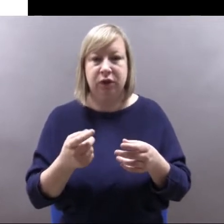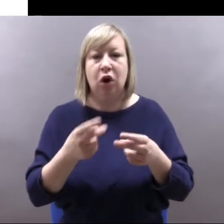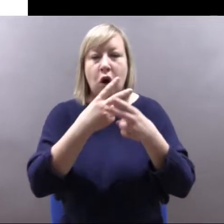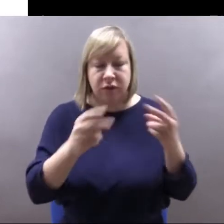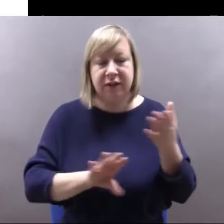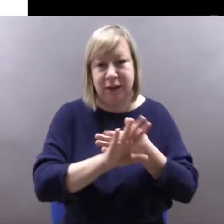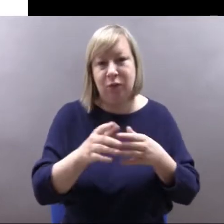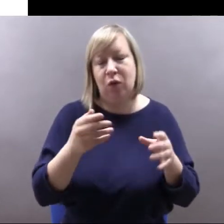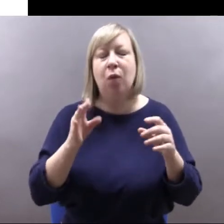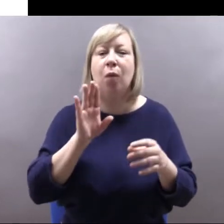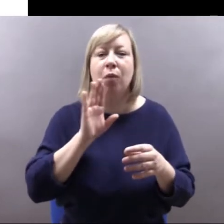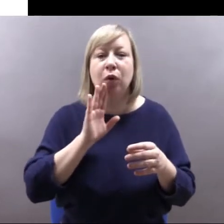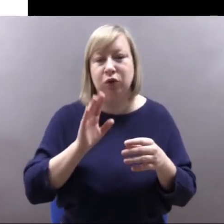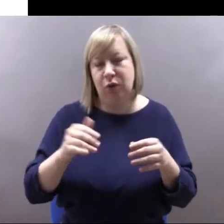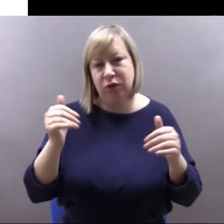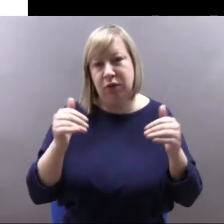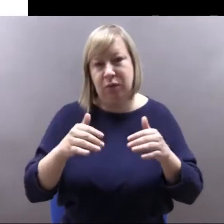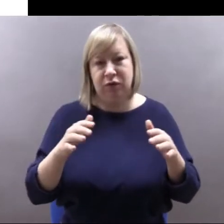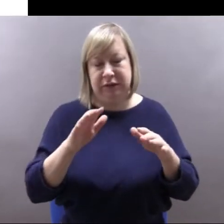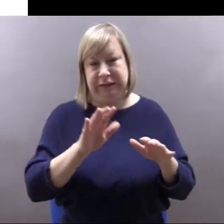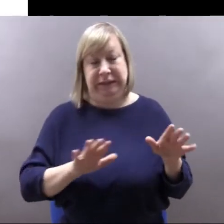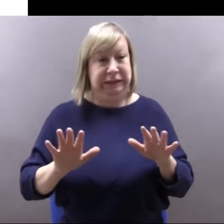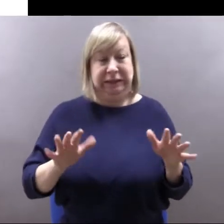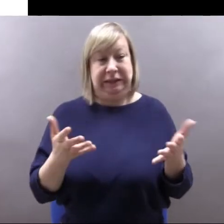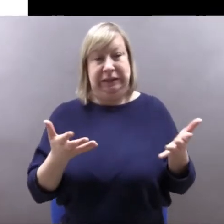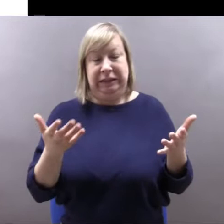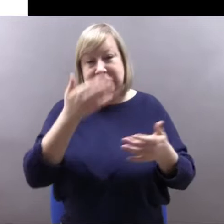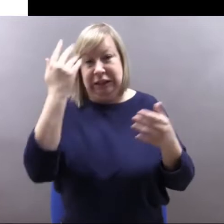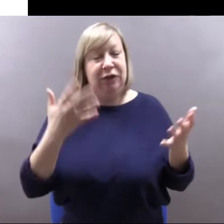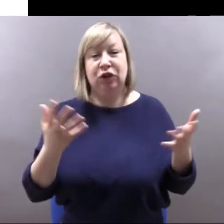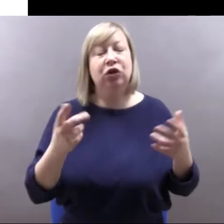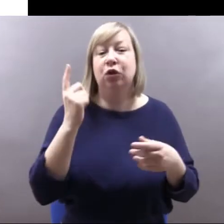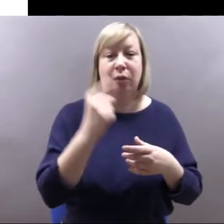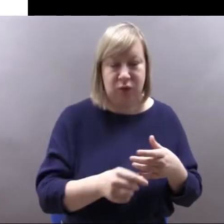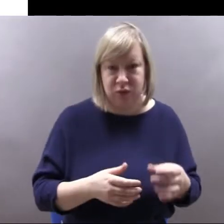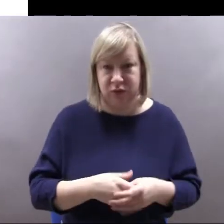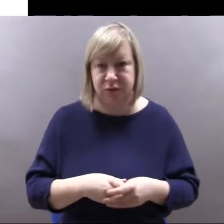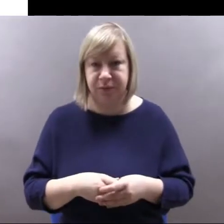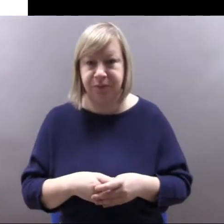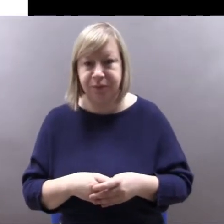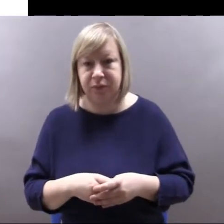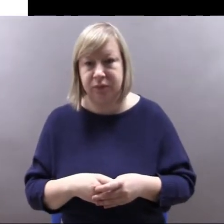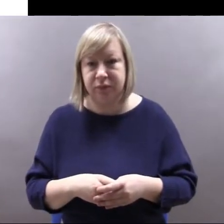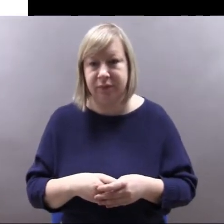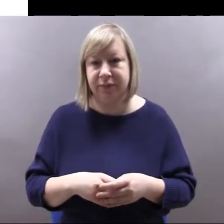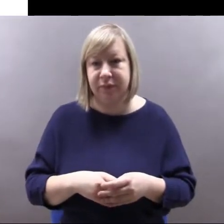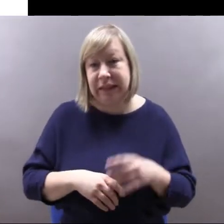po prostu, nie wiedzą co dalej i gdzie dalej. Także jakby zmierzenie się na dzień